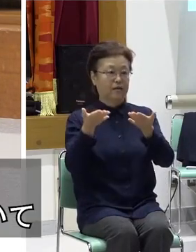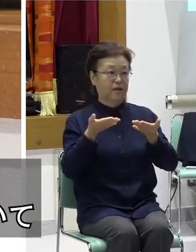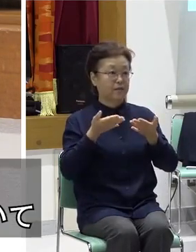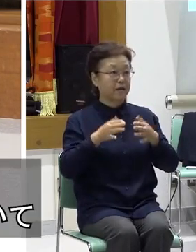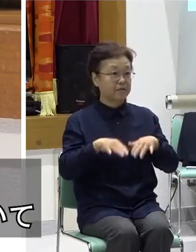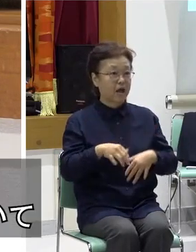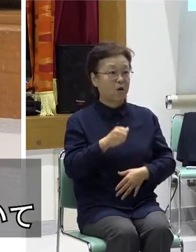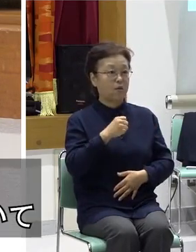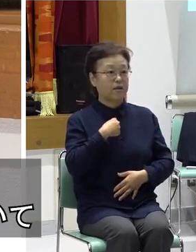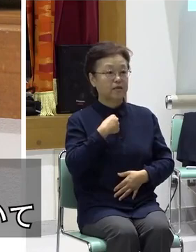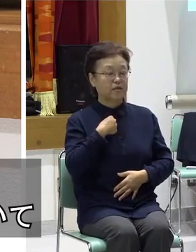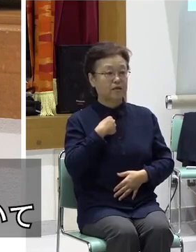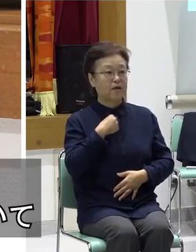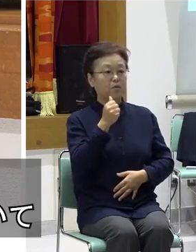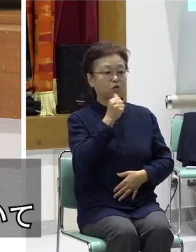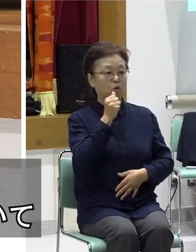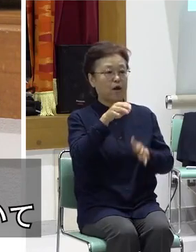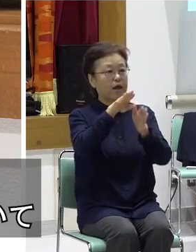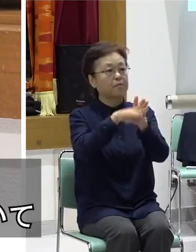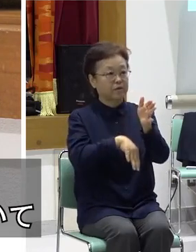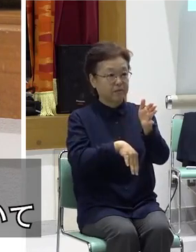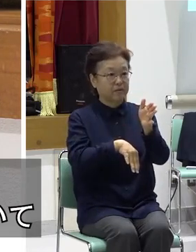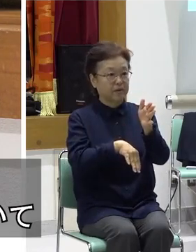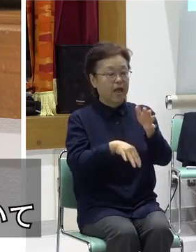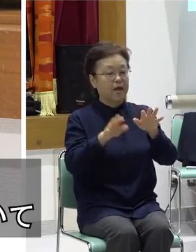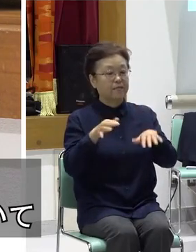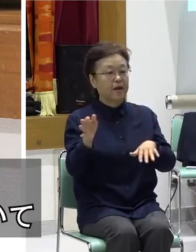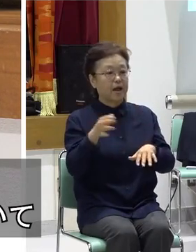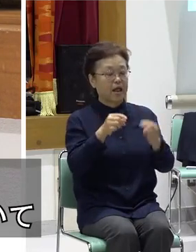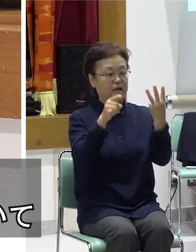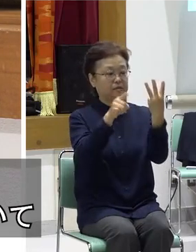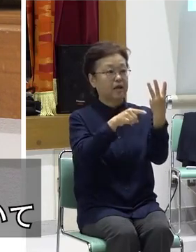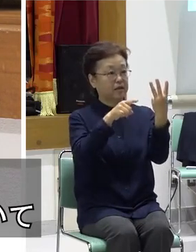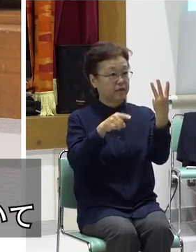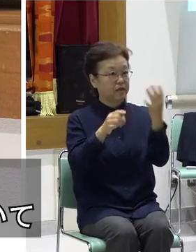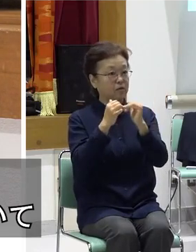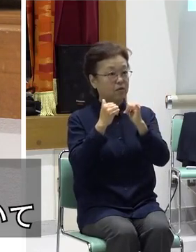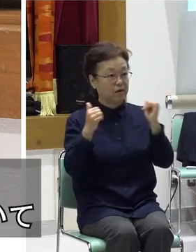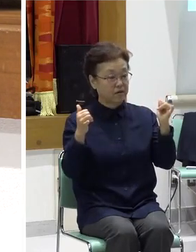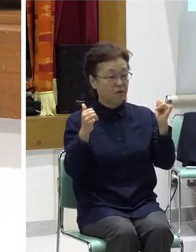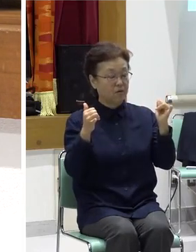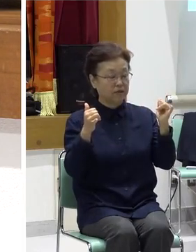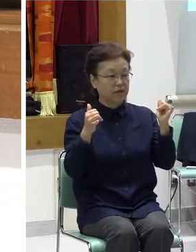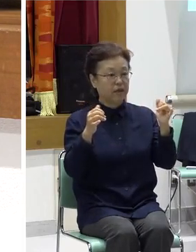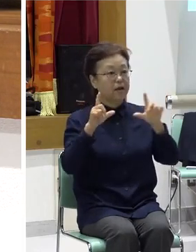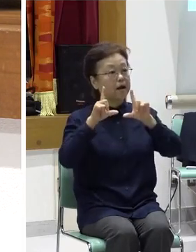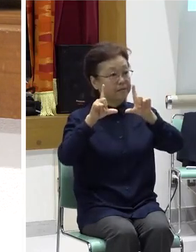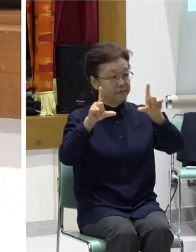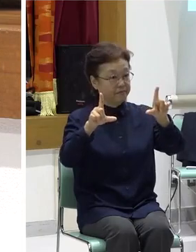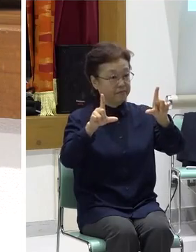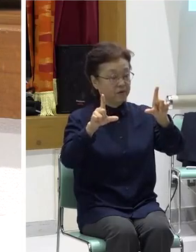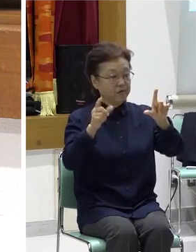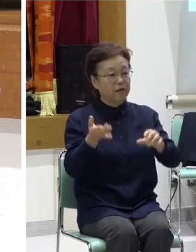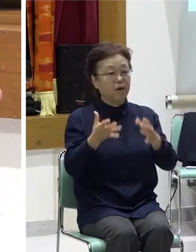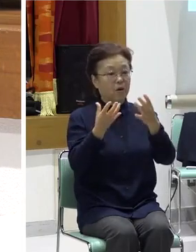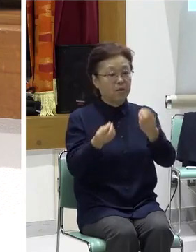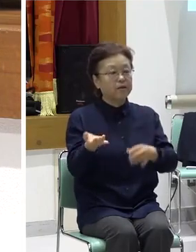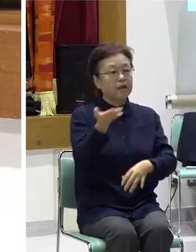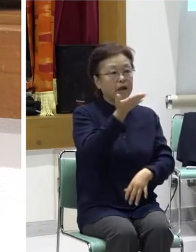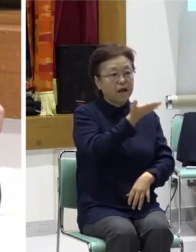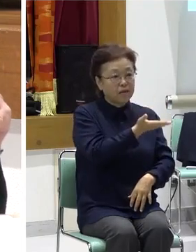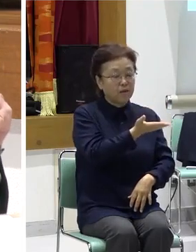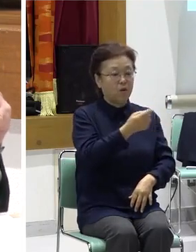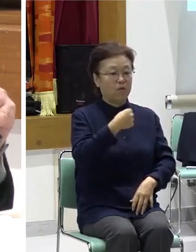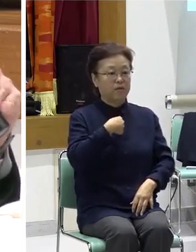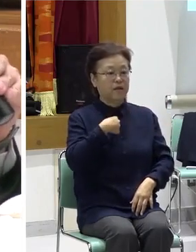私からは省きますけれども、これから3名の方々に発題をしていただいて、その後ちょっと私からこう質問をさせ